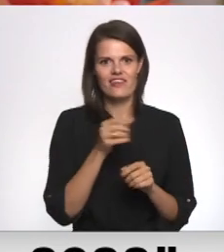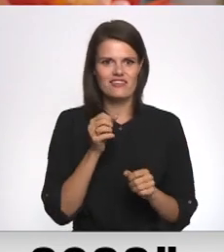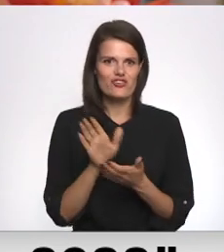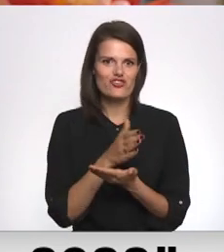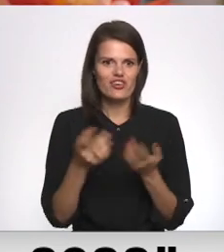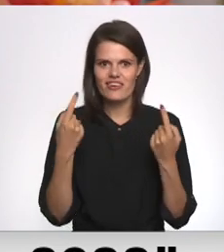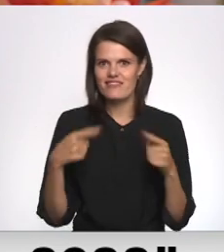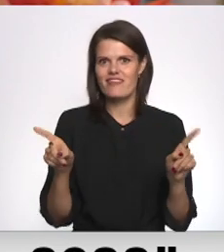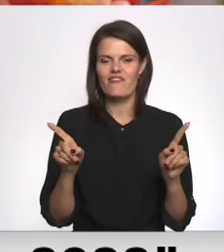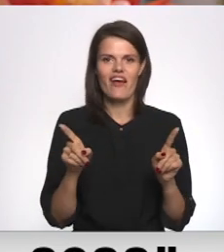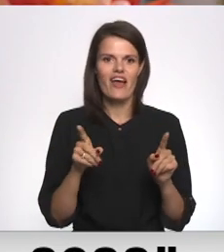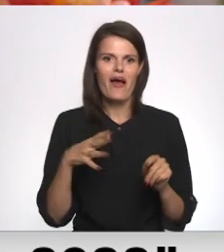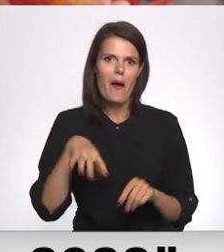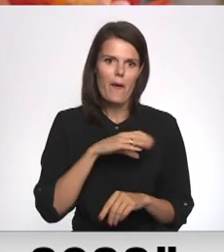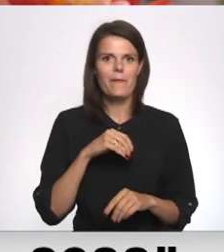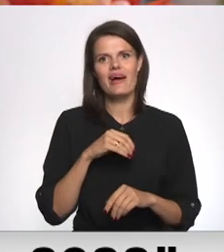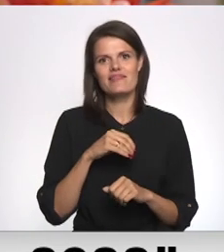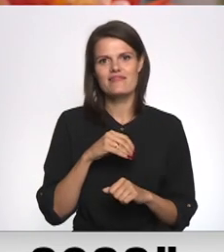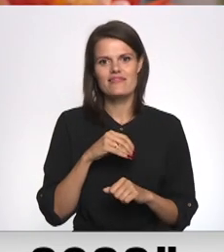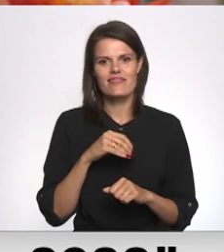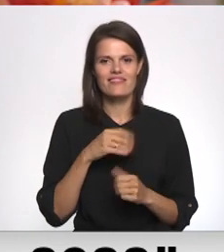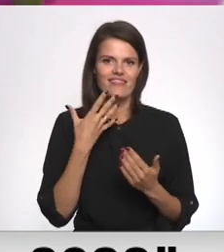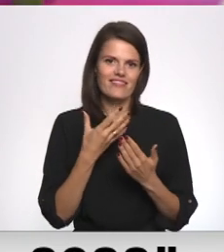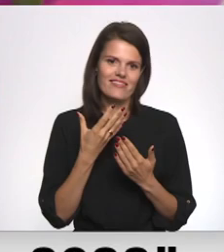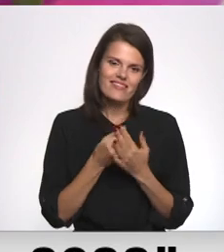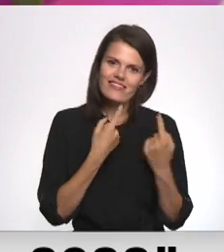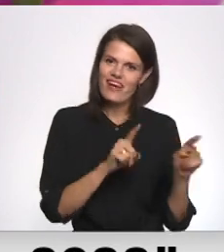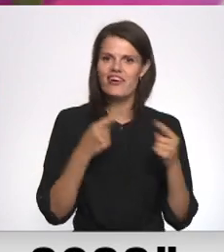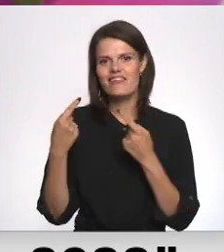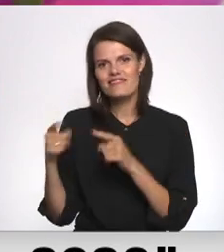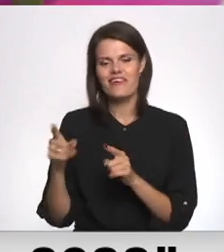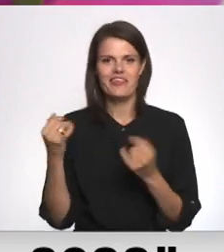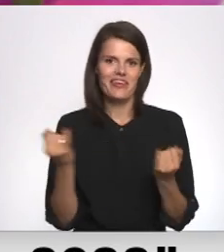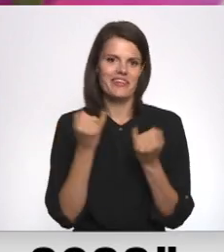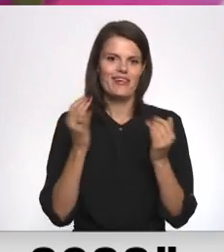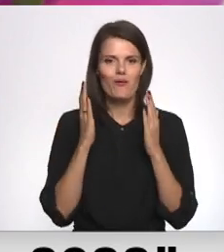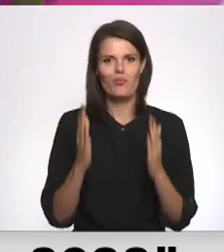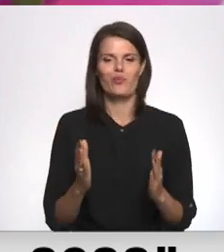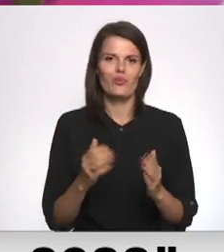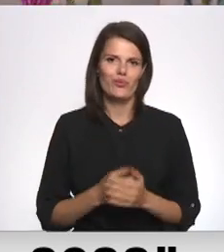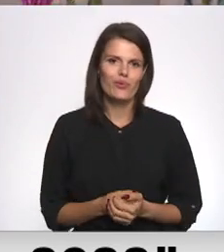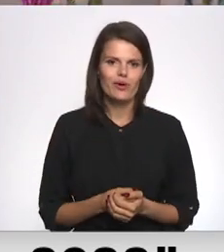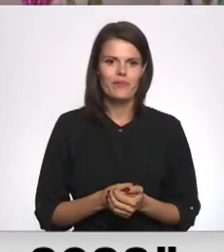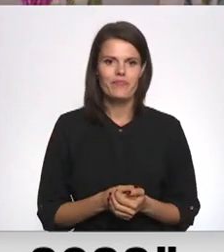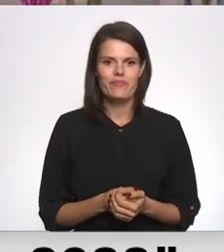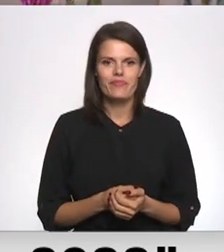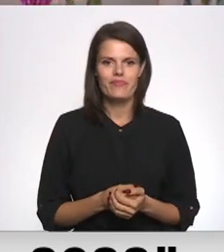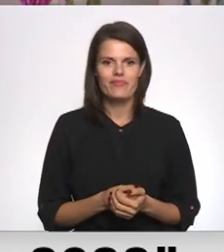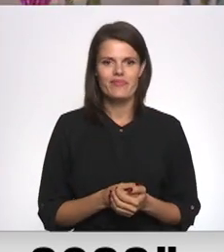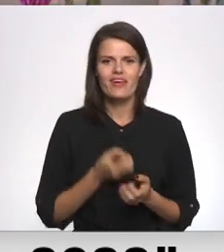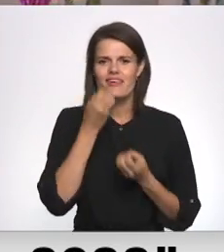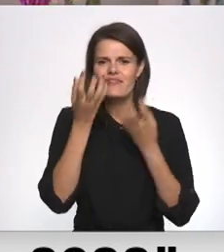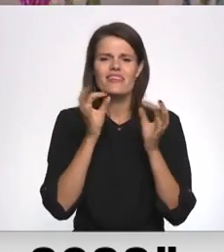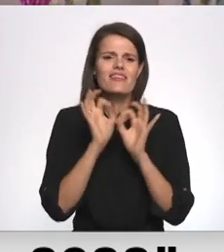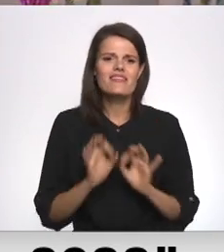jau savādāks. Mēs jau tā savādā, bet viņi meklē arī, lai būtu vēl interesantāk. Viņas ir tik